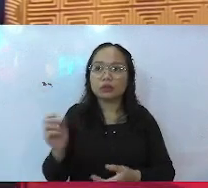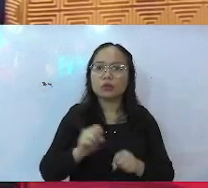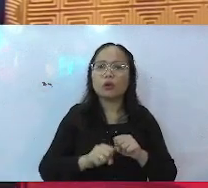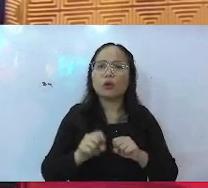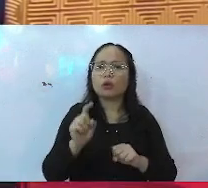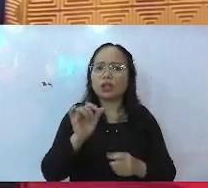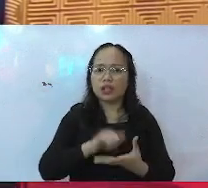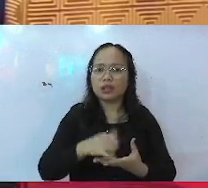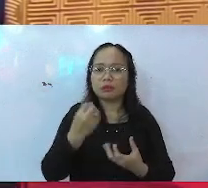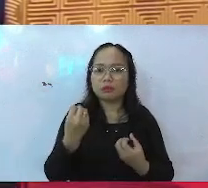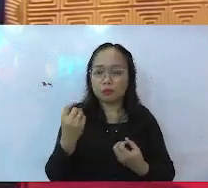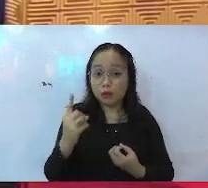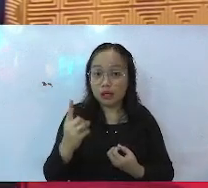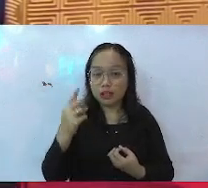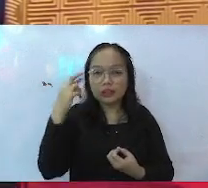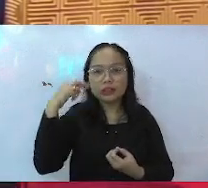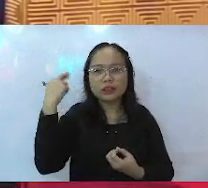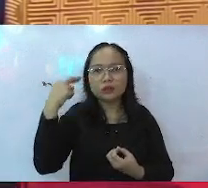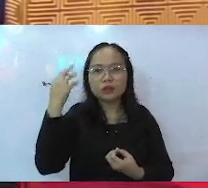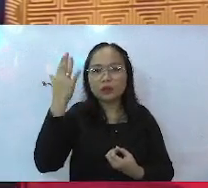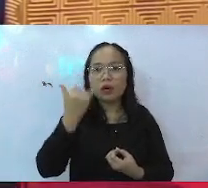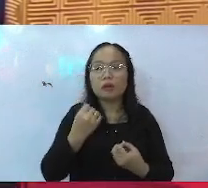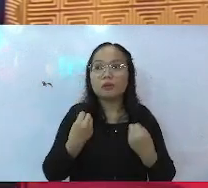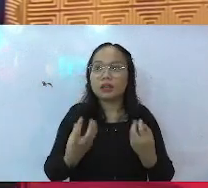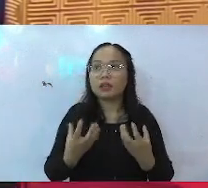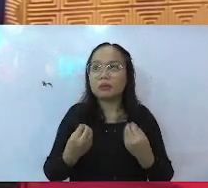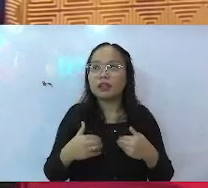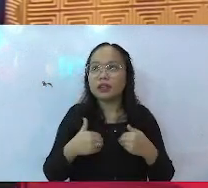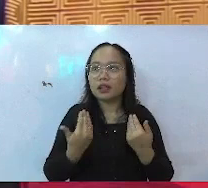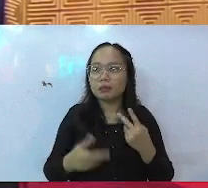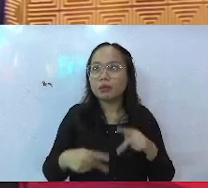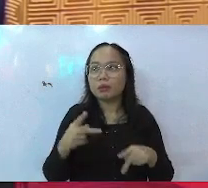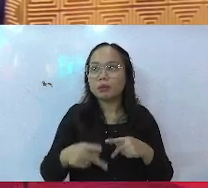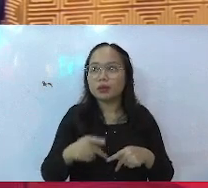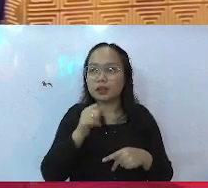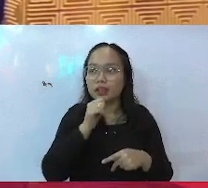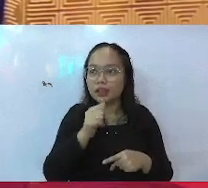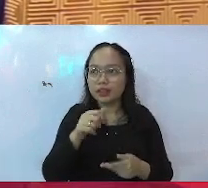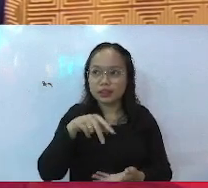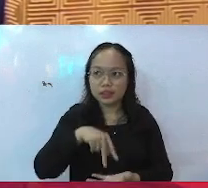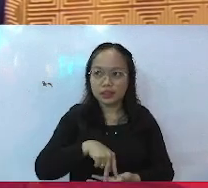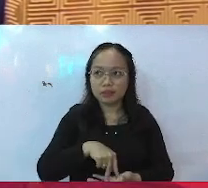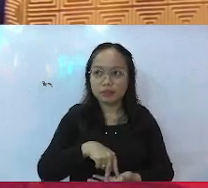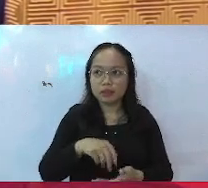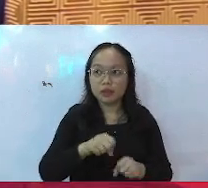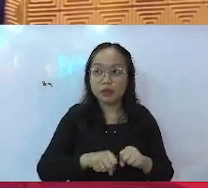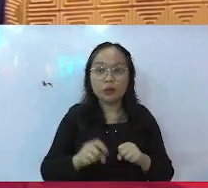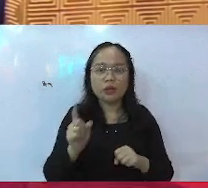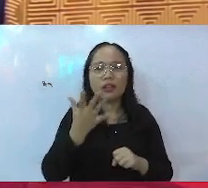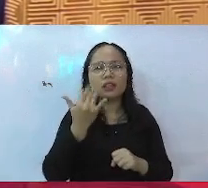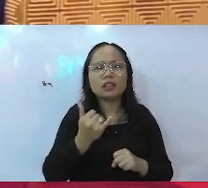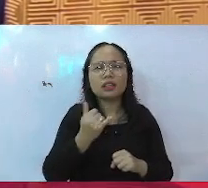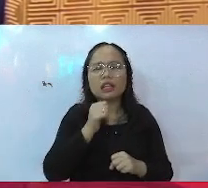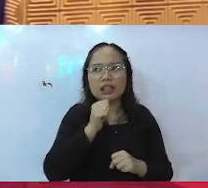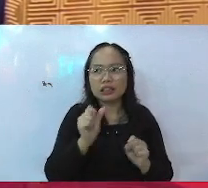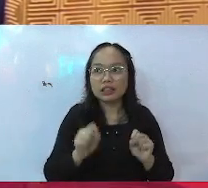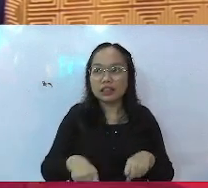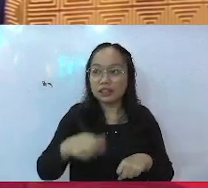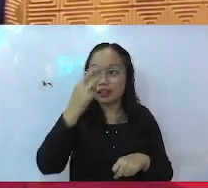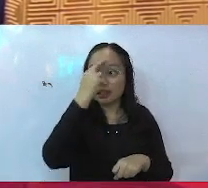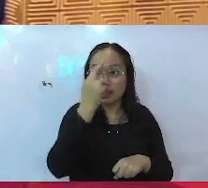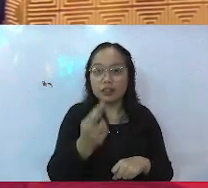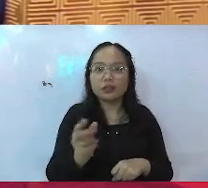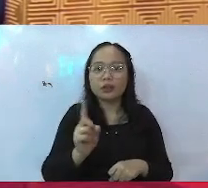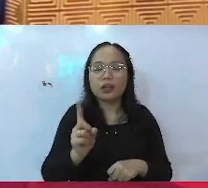maraming young people ang hindi nakakapag stand up and stand kasi ah hangga't hindi kasi nare-realize kasi ang